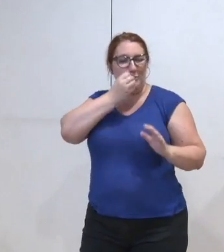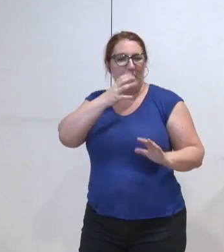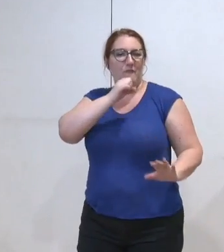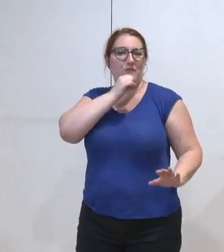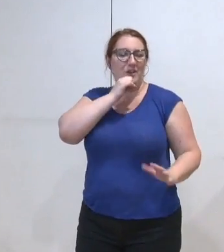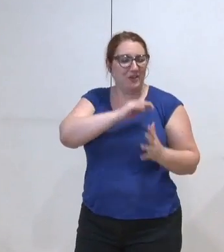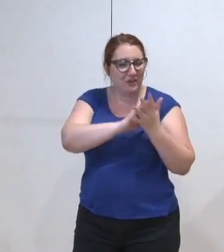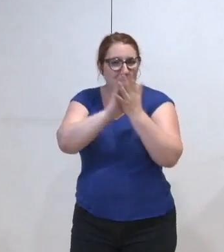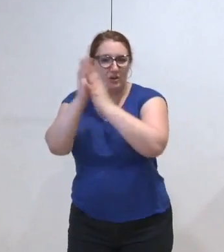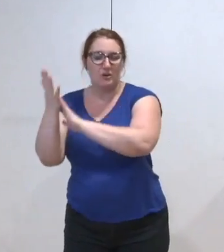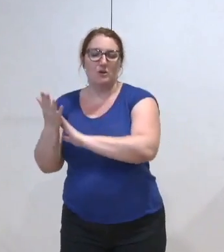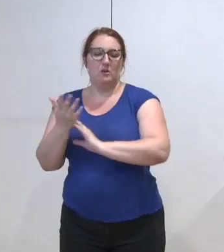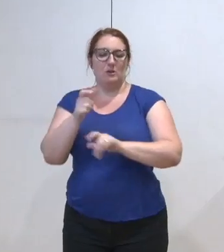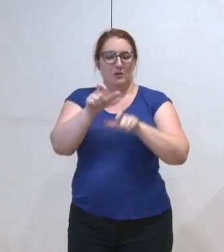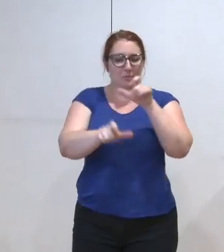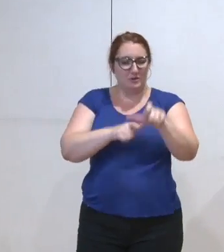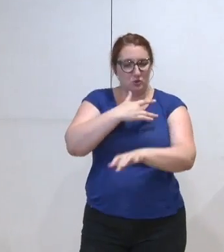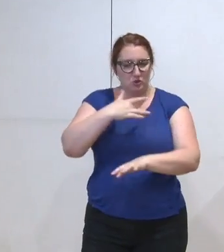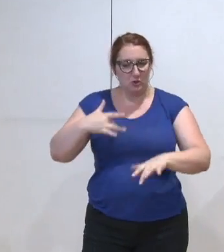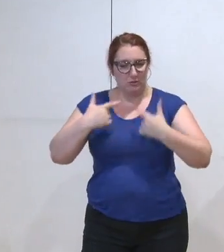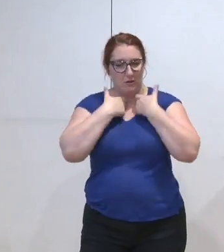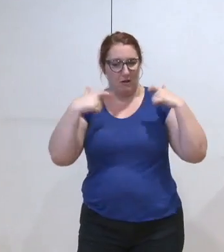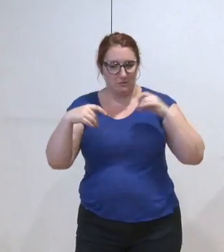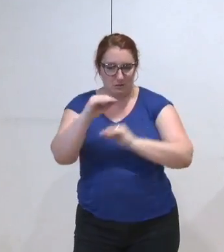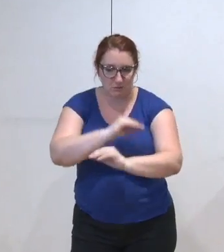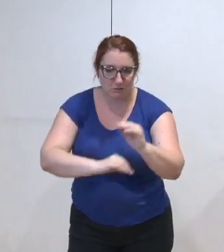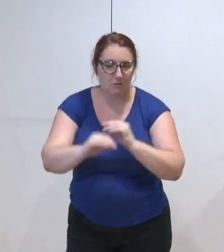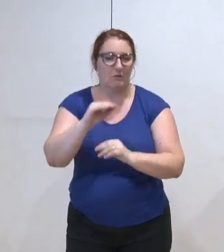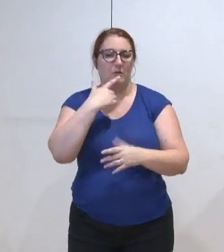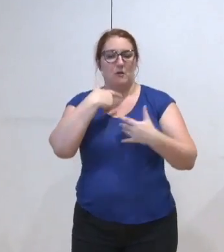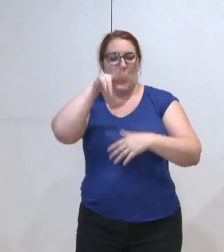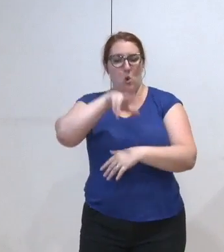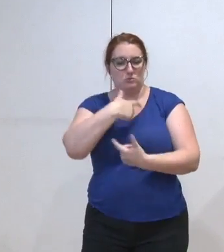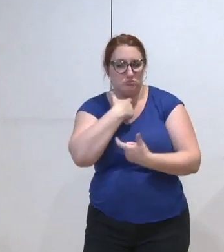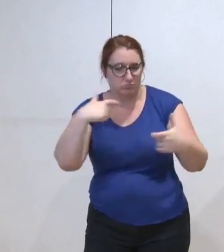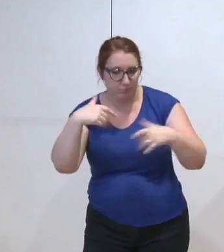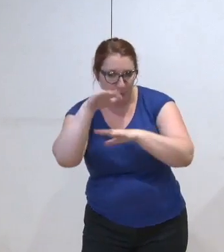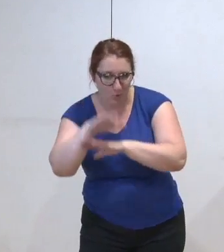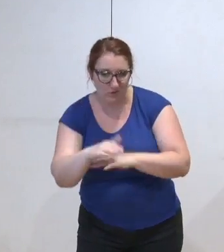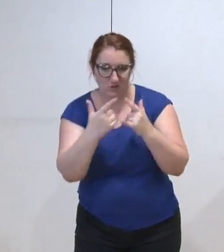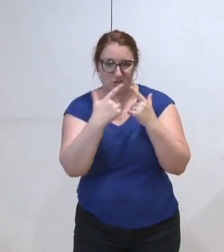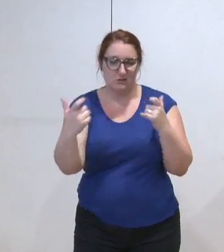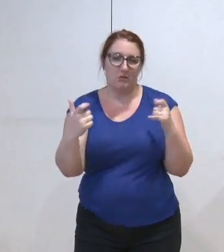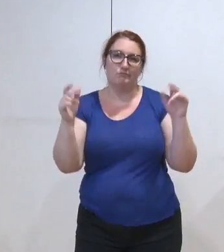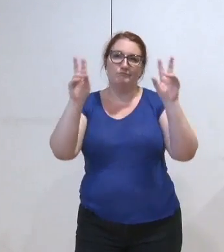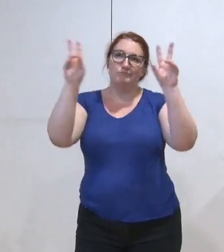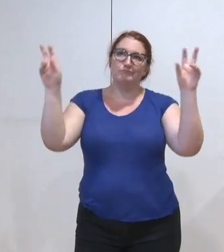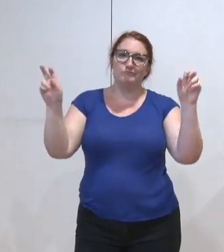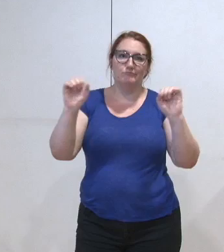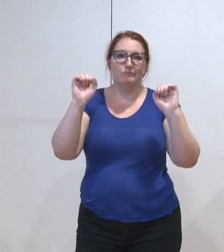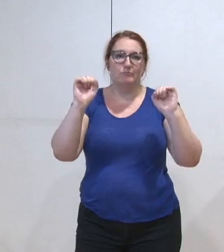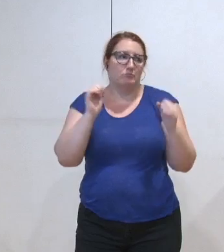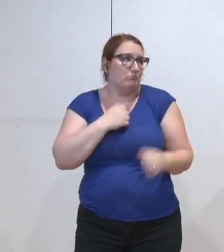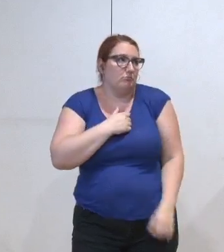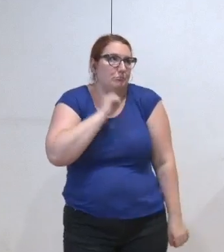de garantir les moyens d'accès à la santé de droit d'accéder au logement et cetera je dirais presque que nous pourrions que être